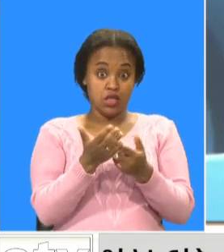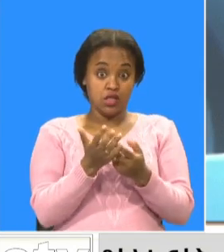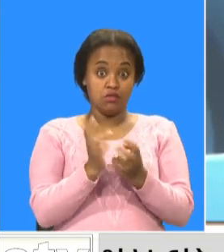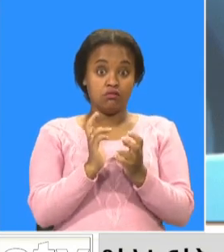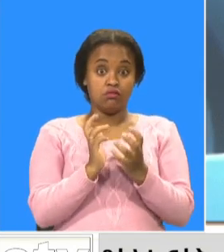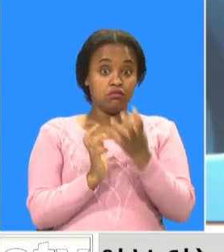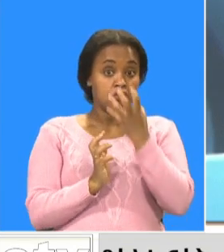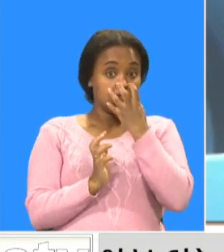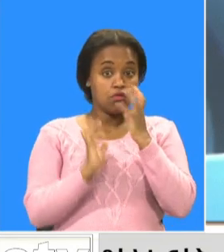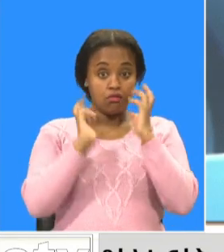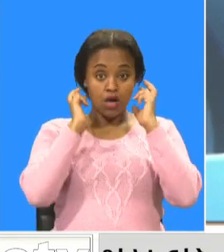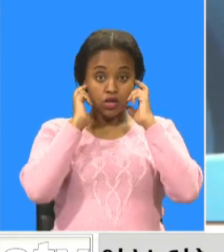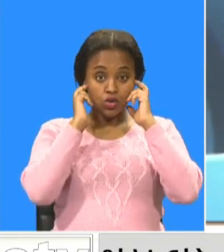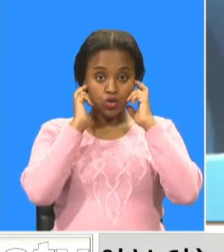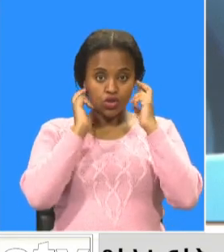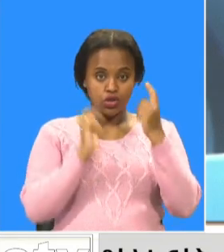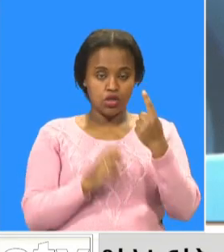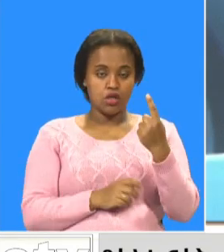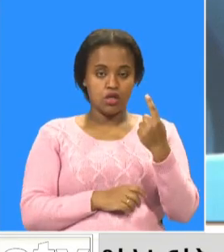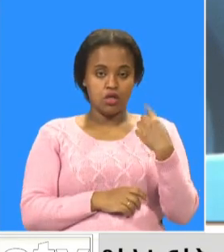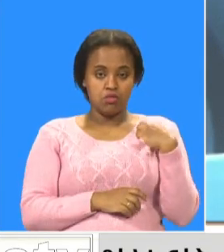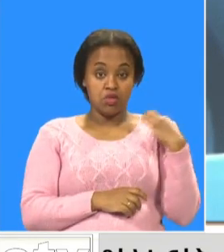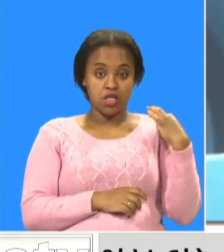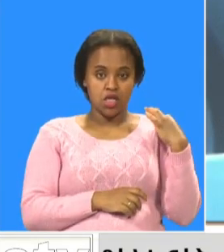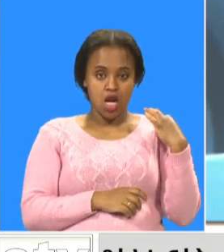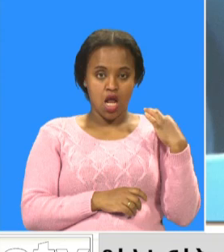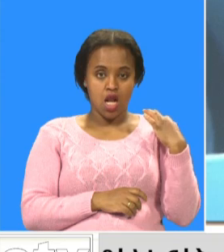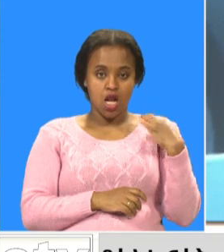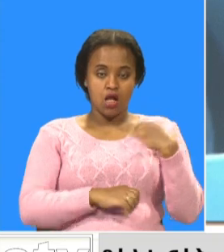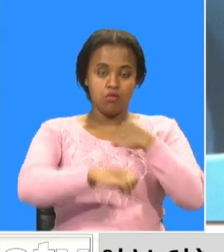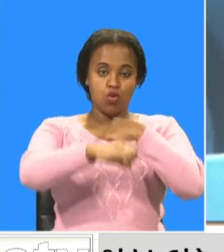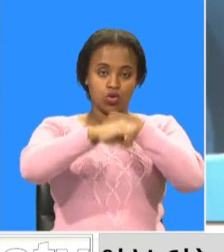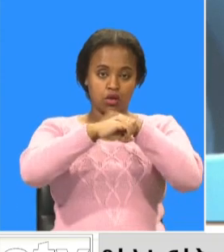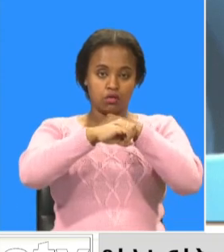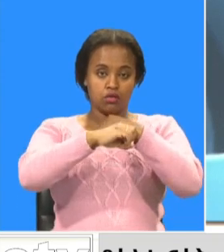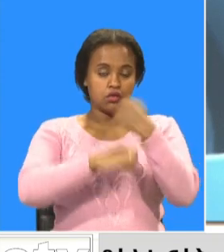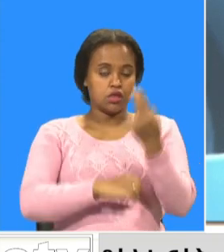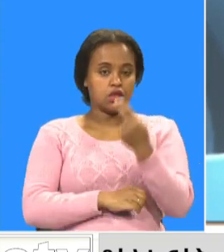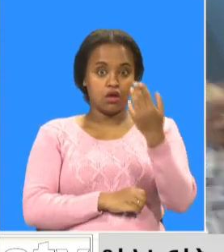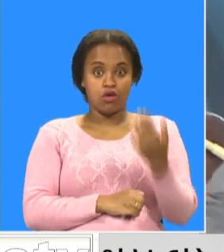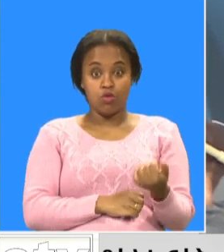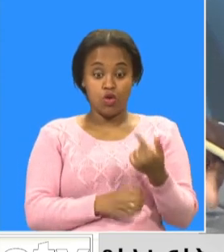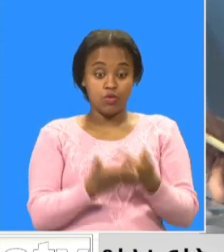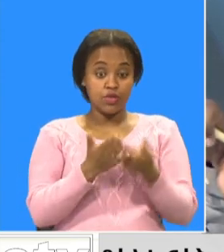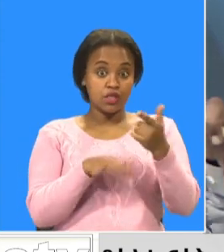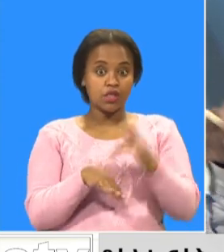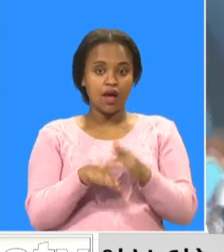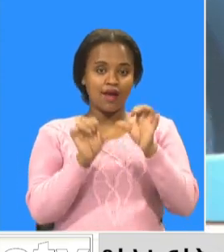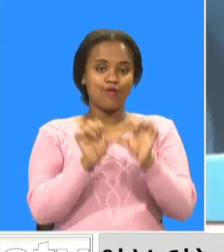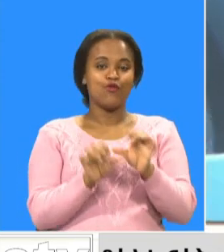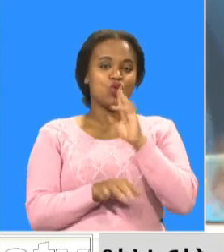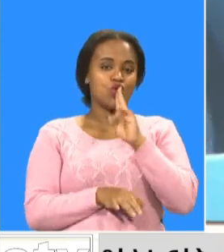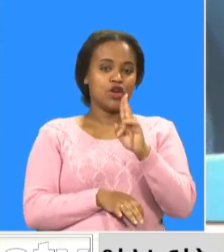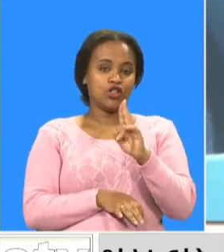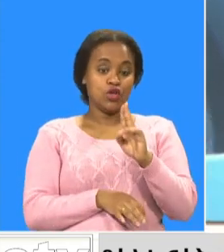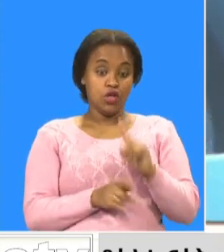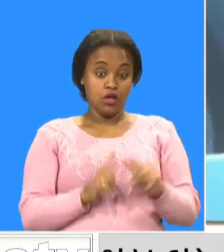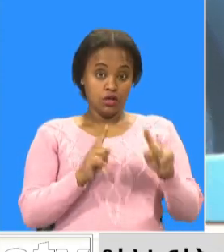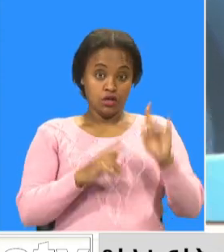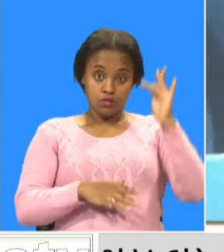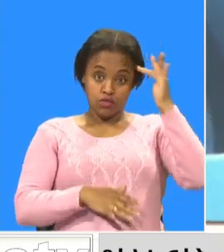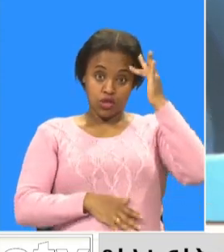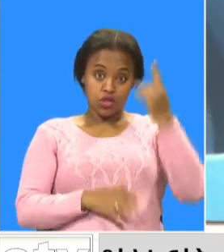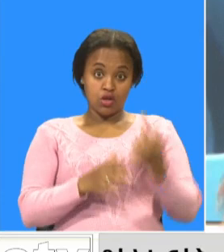ማስኮች እንደ ፐርሰናል ፕሮቴክቲቭ ኢኩፕመንት ሲጠቀሙ ነበር። እዛ ላይ ጥቅም ላይ የሚውሉ ናቸው። እነዚህ ግን በሽታው